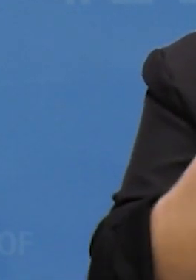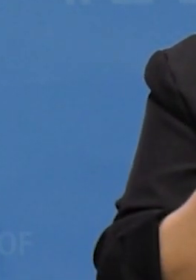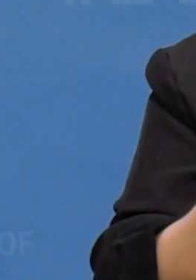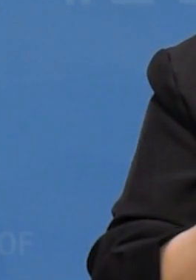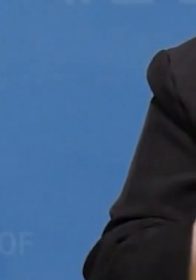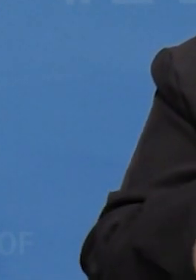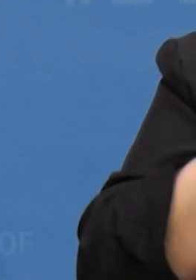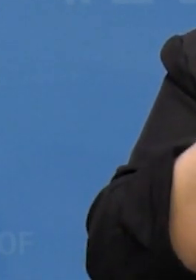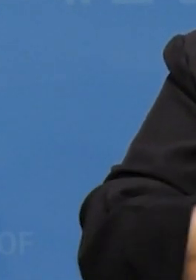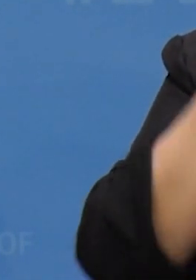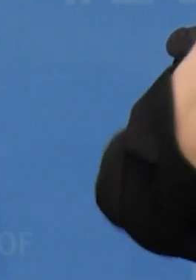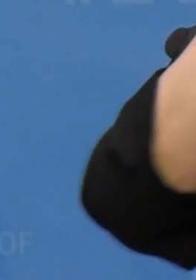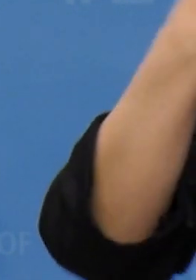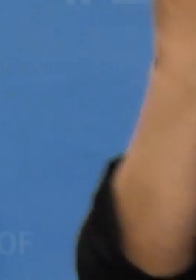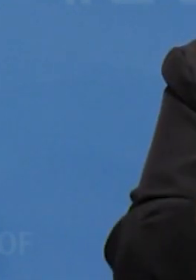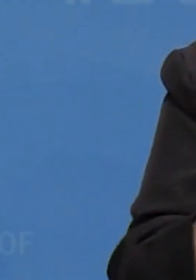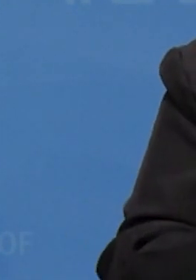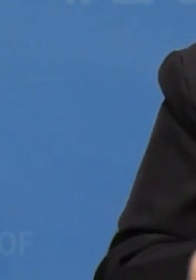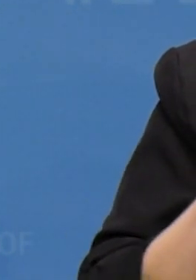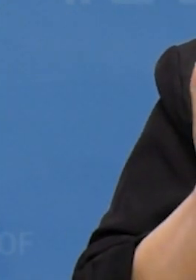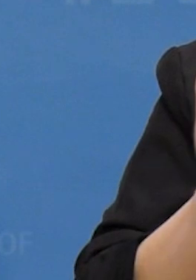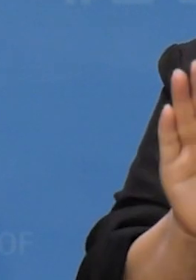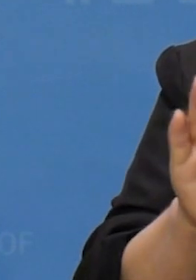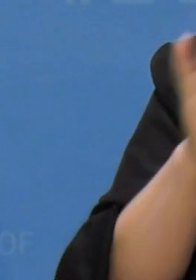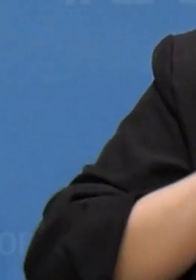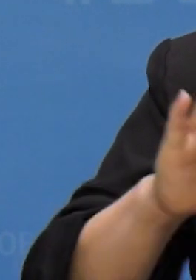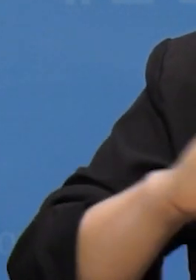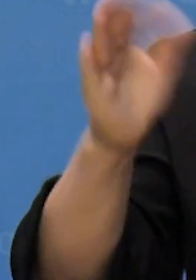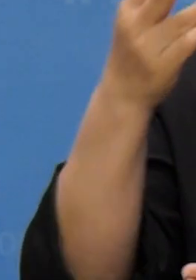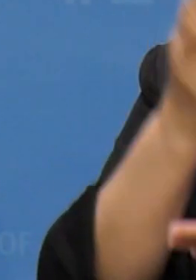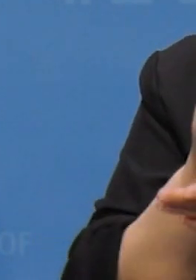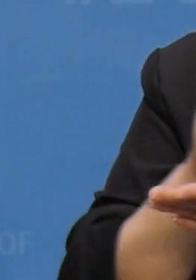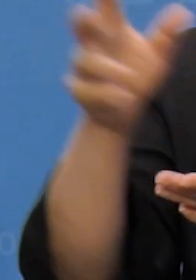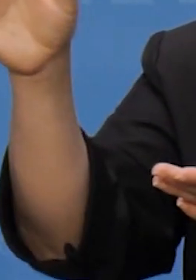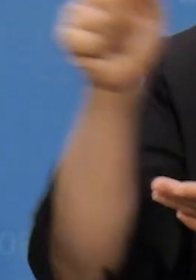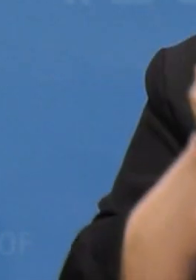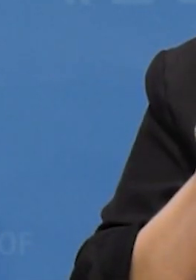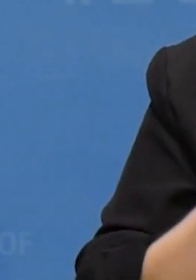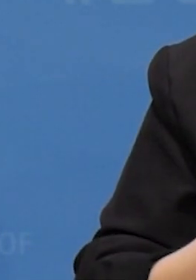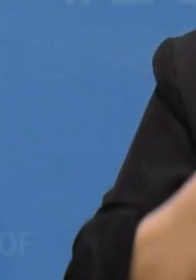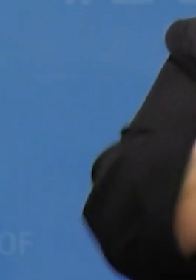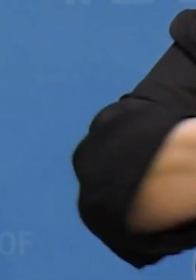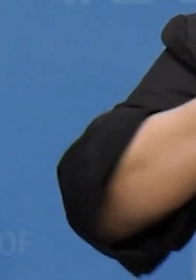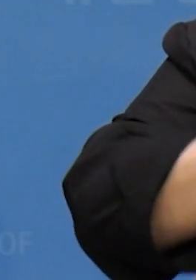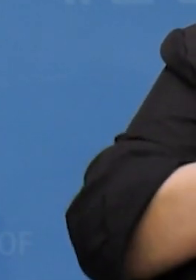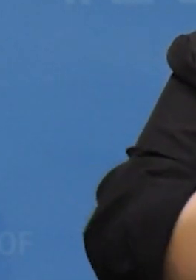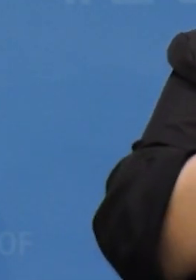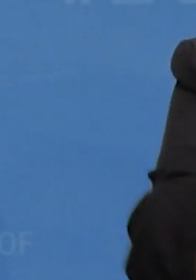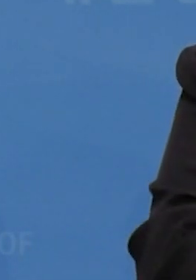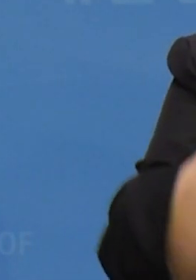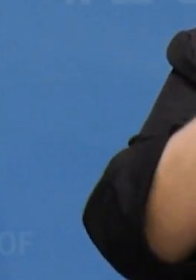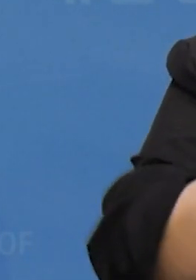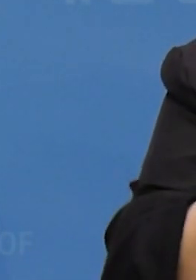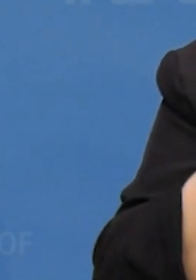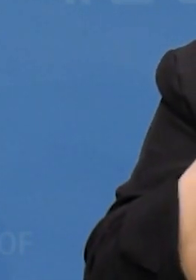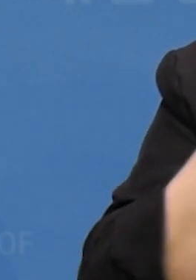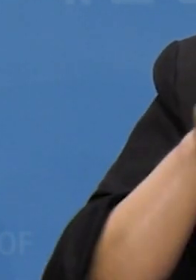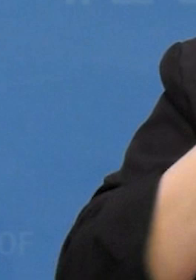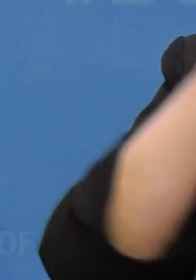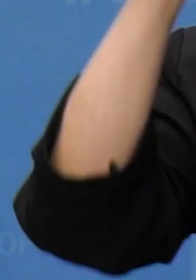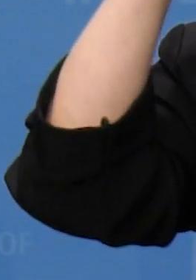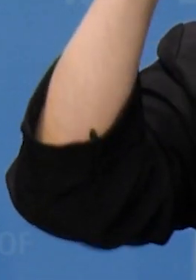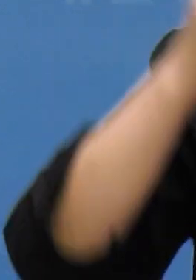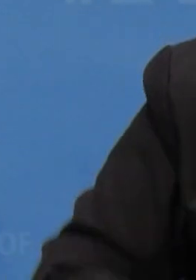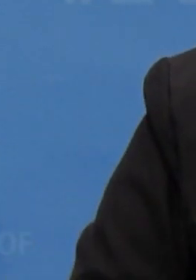타당성 조사 완료 이후에나 적용될 규정을 가지고 와 기재부와 협의를 하지 않았다고 우기고